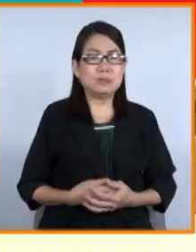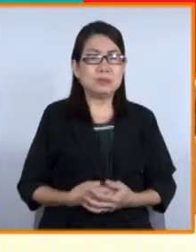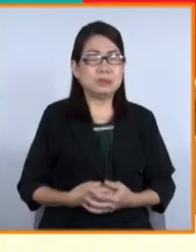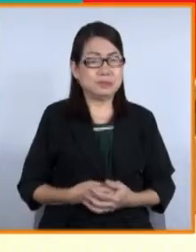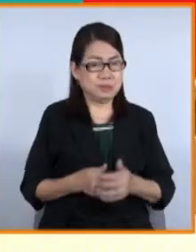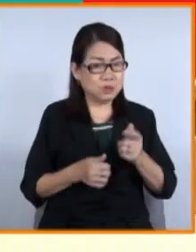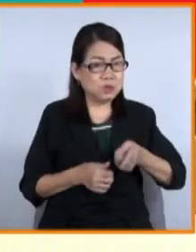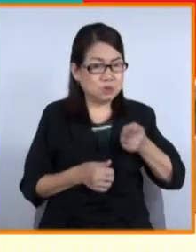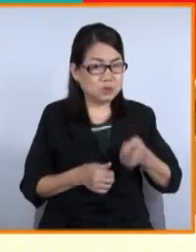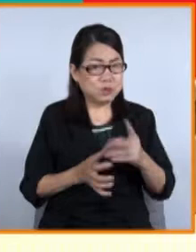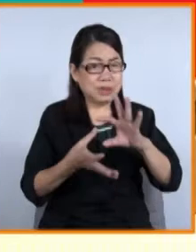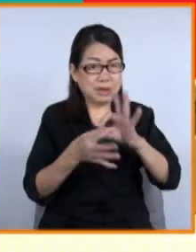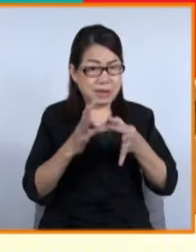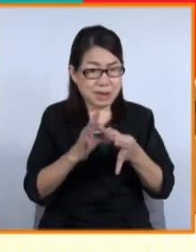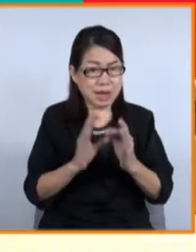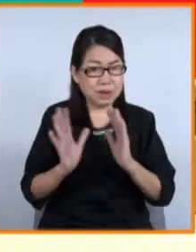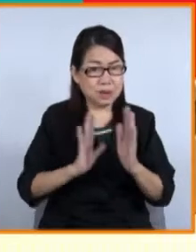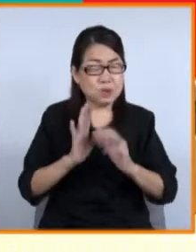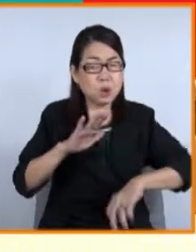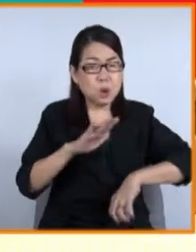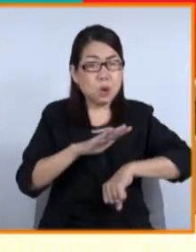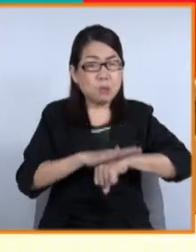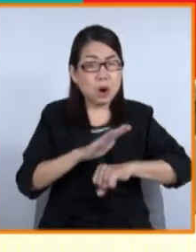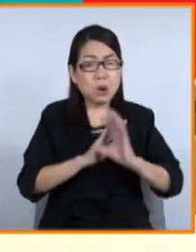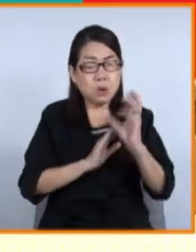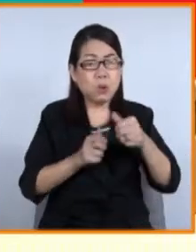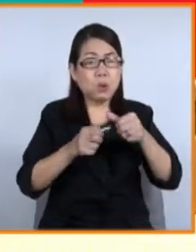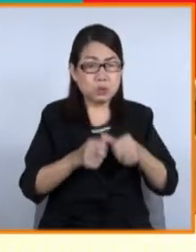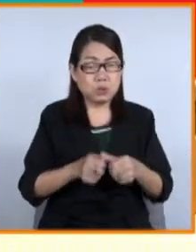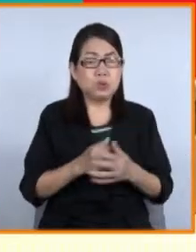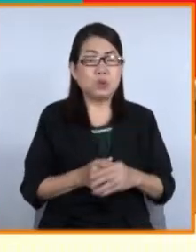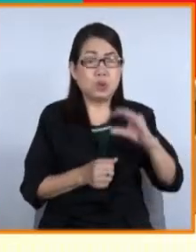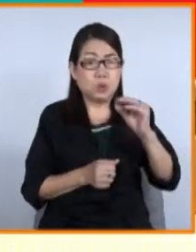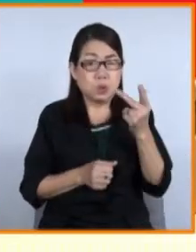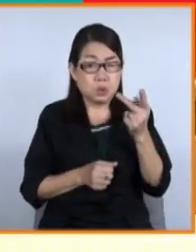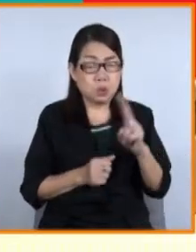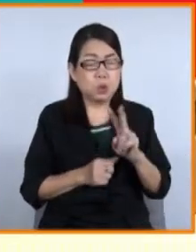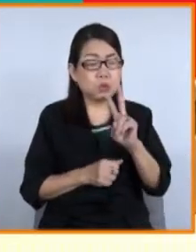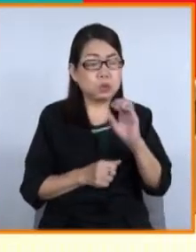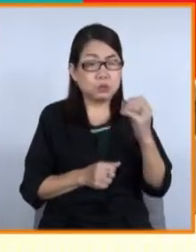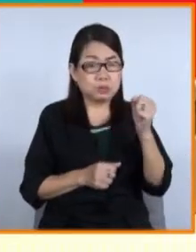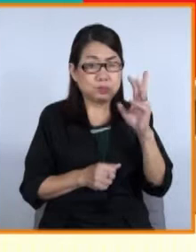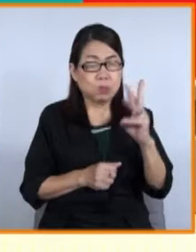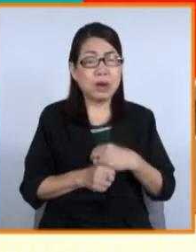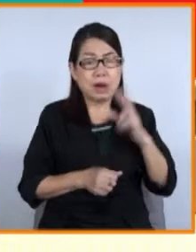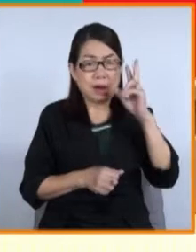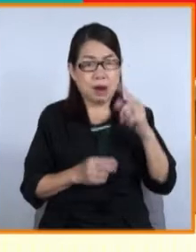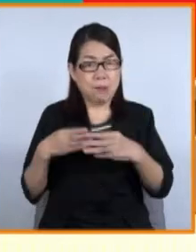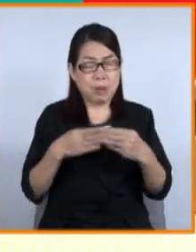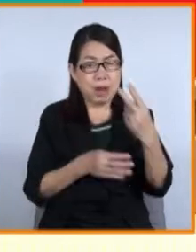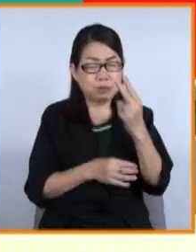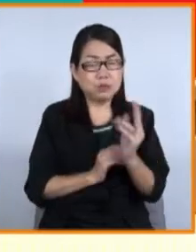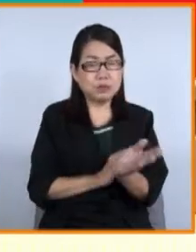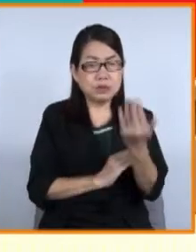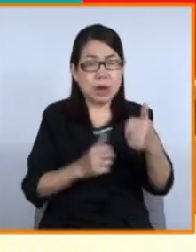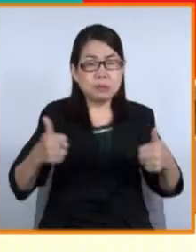ยังอยู่ในช่วงนี้นะครับสำหรับฟุตซอลชิงแชมป์โลกที่โคลอมเบีย2016นะครับวันนี้ทีมข่าวกีฬาจาก True for You นะครับจะพาไปติดตามภาพบรรยากาศเมื่อช่วงเช้า